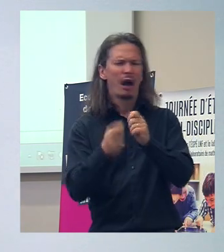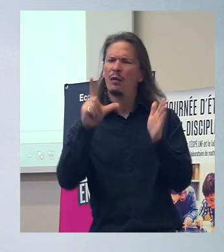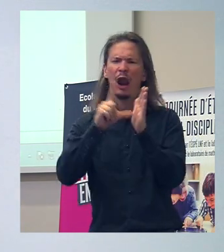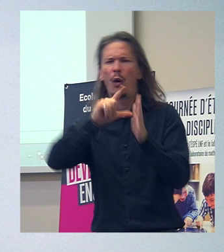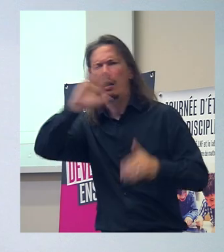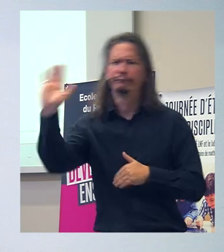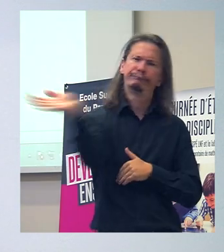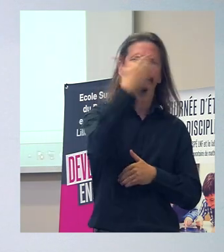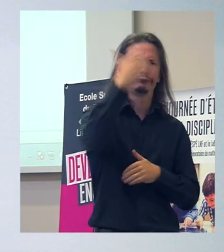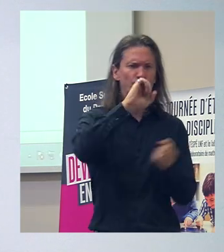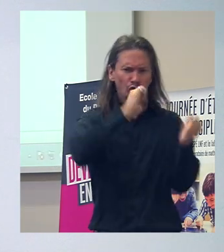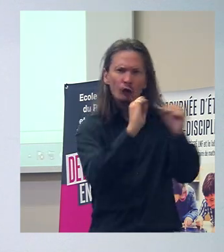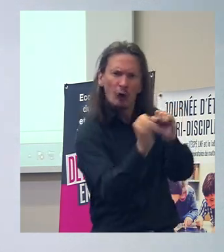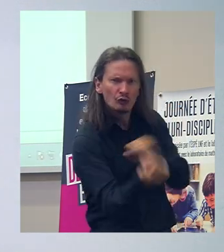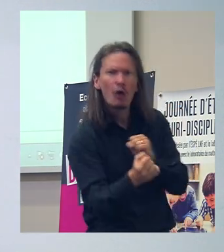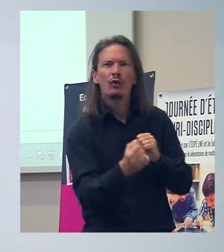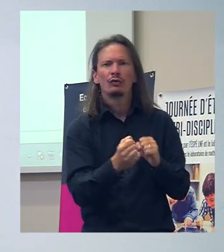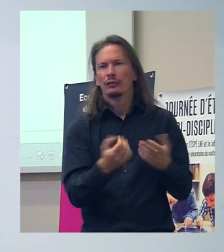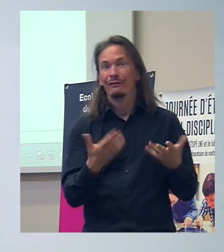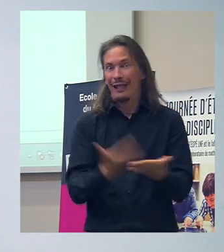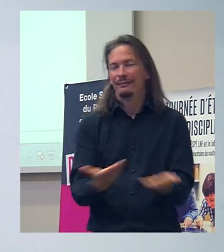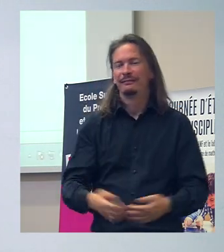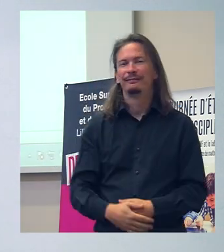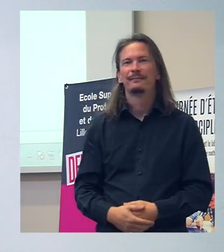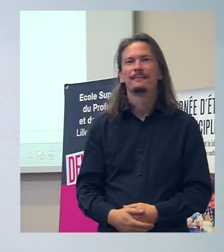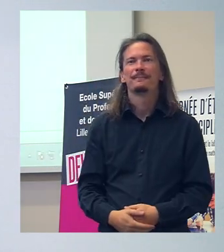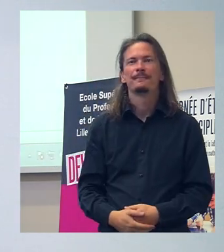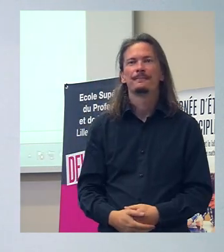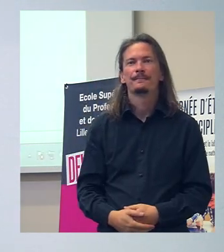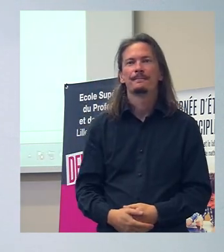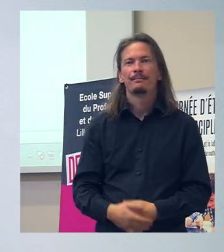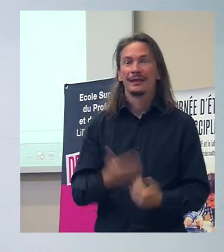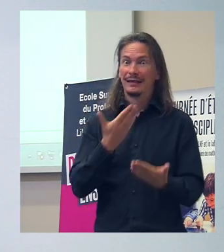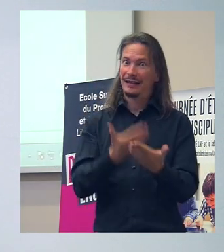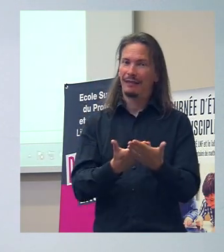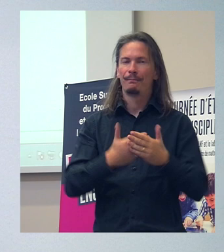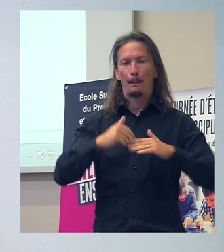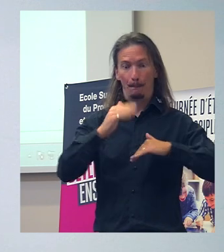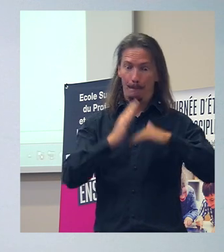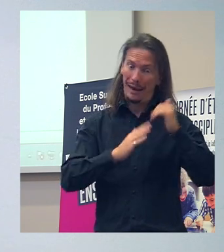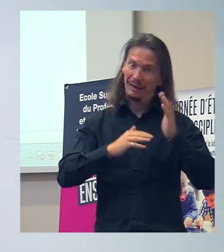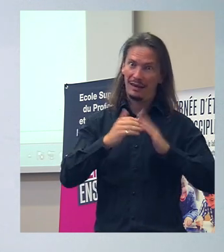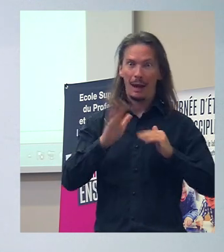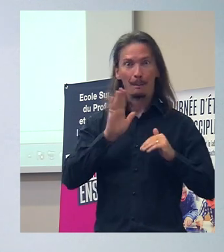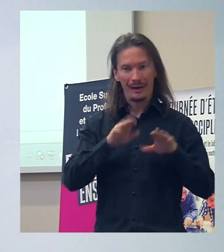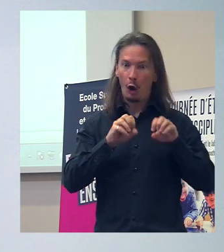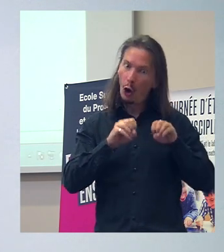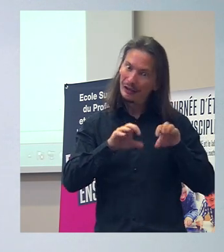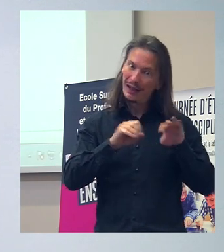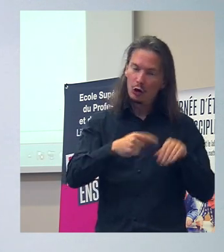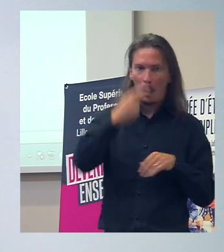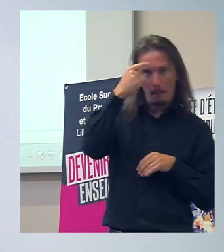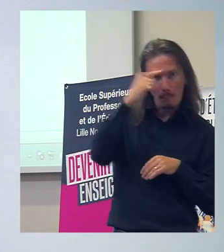l'abroge ou on l'amende. Voilà donc le métier de l'enseignant de